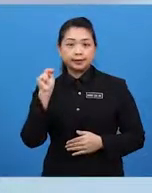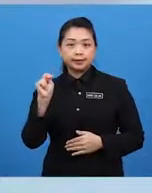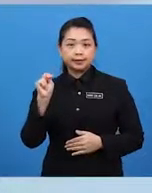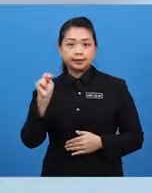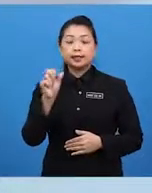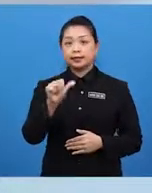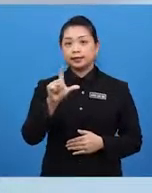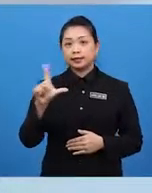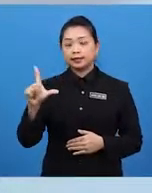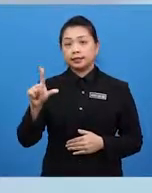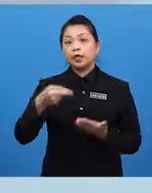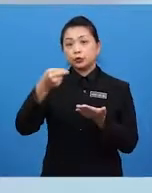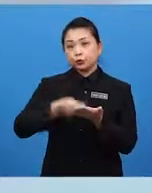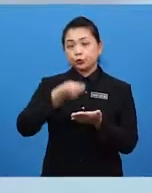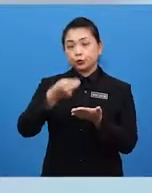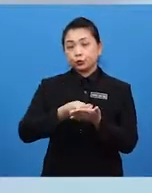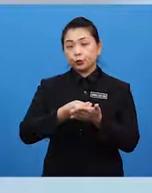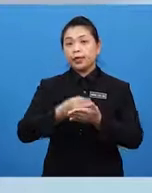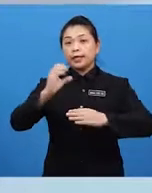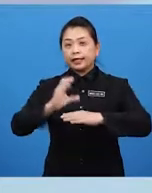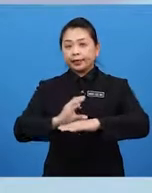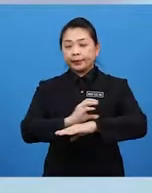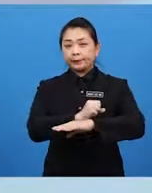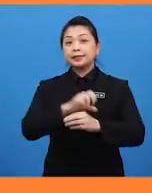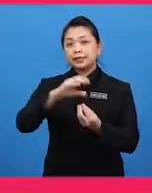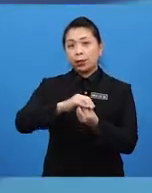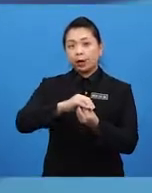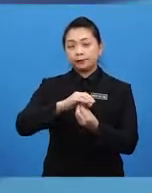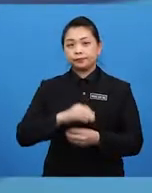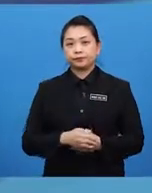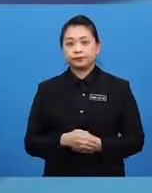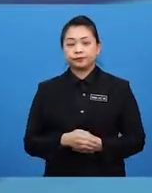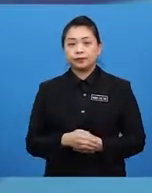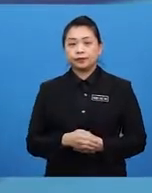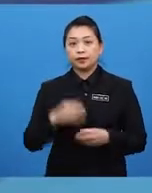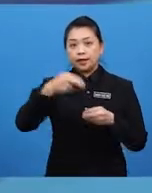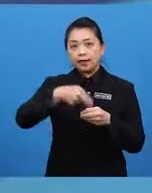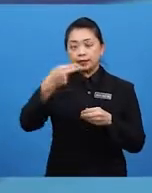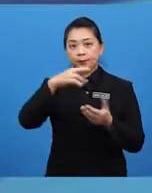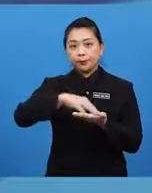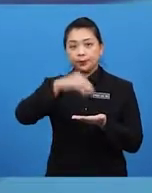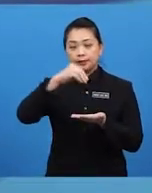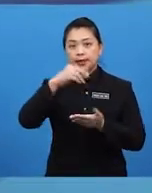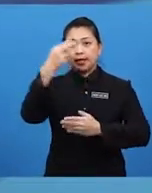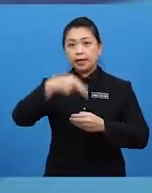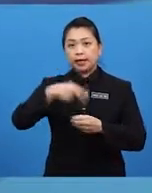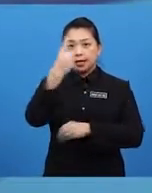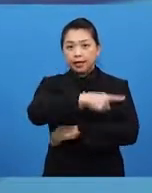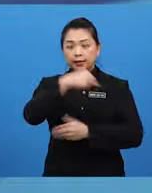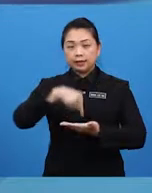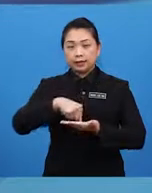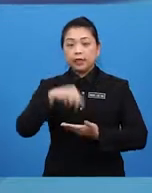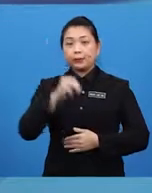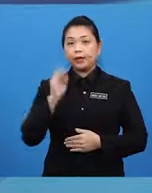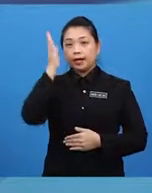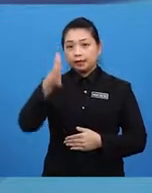ialah Supreme cendawan hasil pembelajaran pada hari ini murid